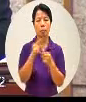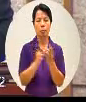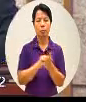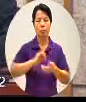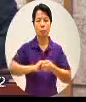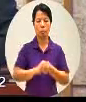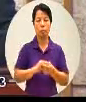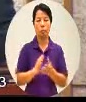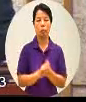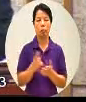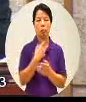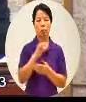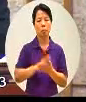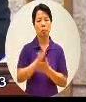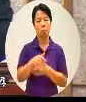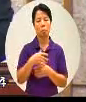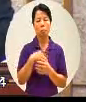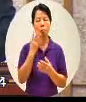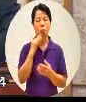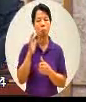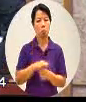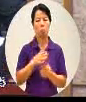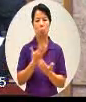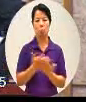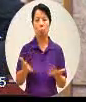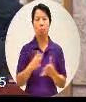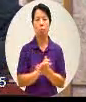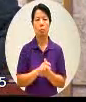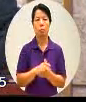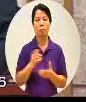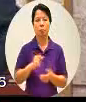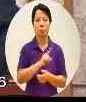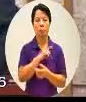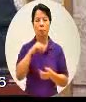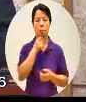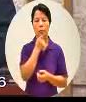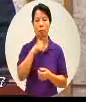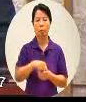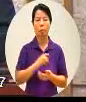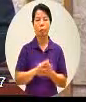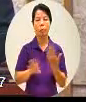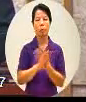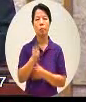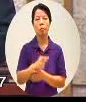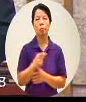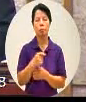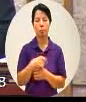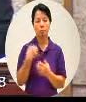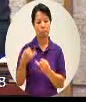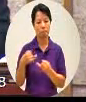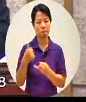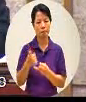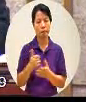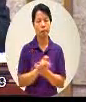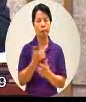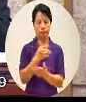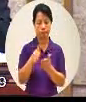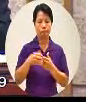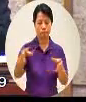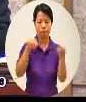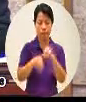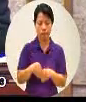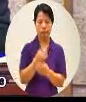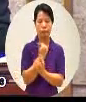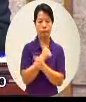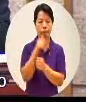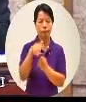定，那就惨了。用志愿就来决定，包括他的个人其他的好的表现都不去考虑，那这不应该。所以现在来讲，就增加